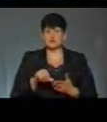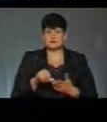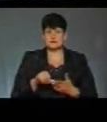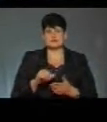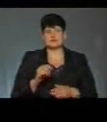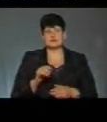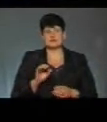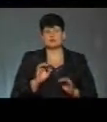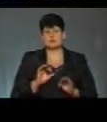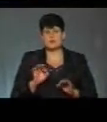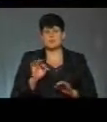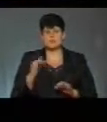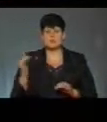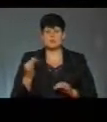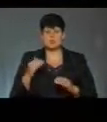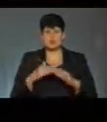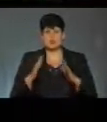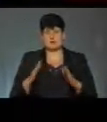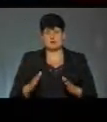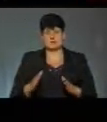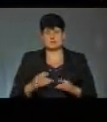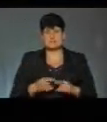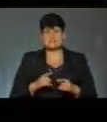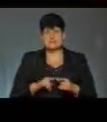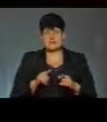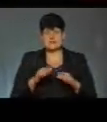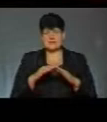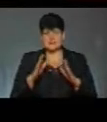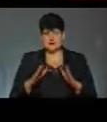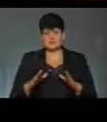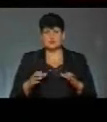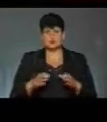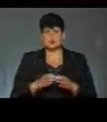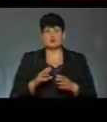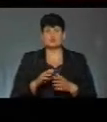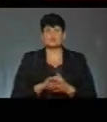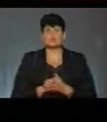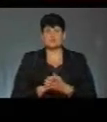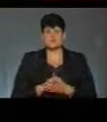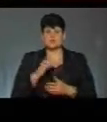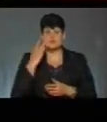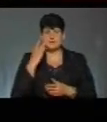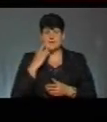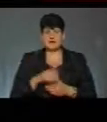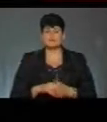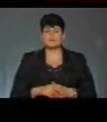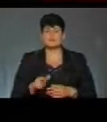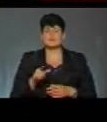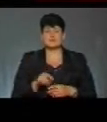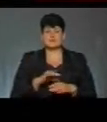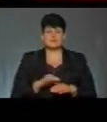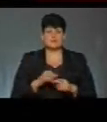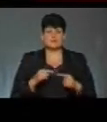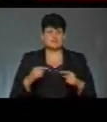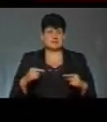Риженко розповідає про історію табору. Це табор від Корпусу миру з Америки. Він відбувається кожен рік в